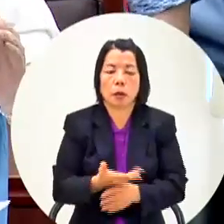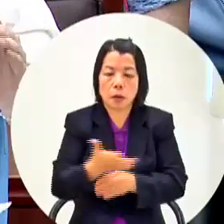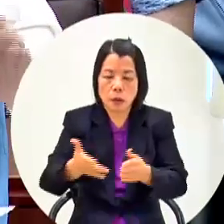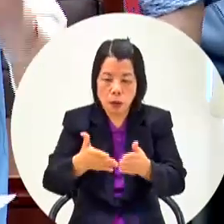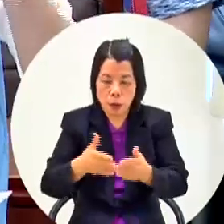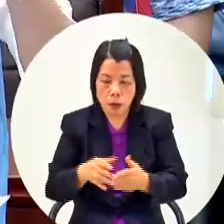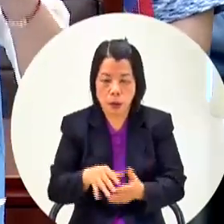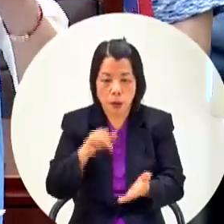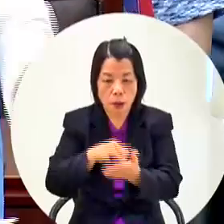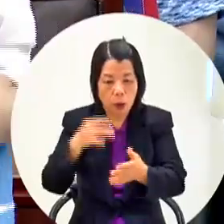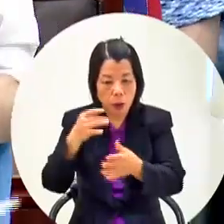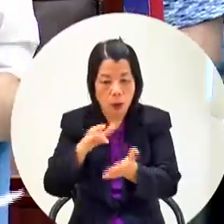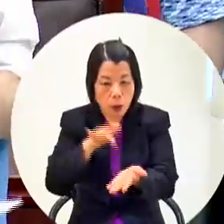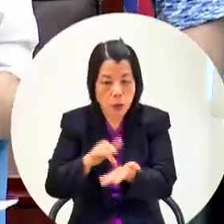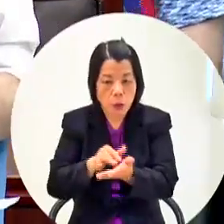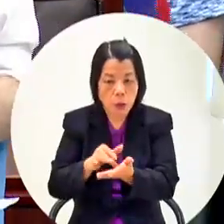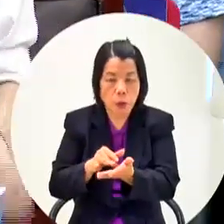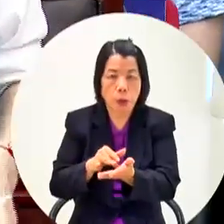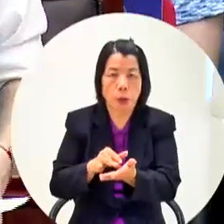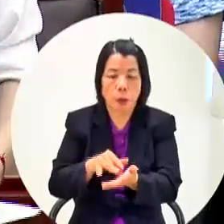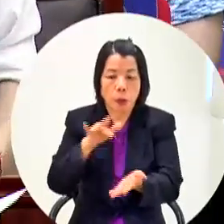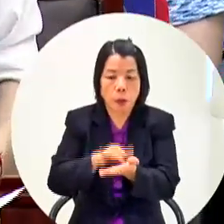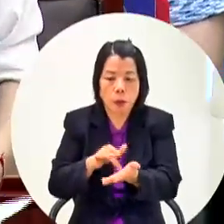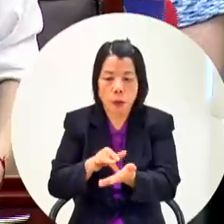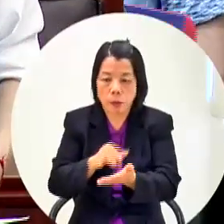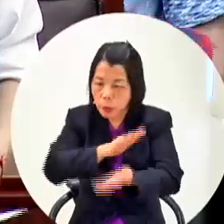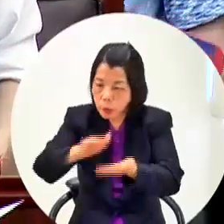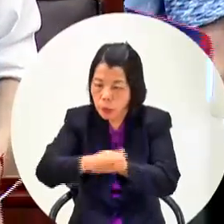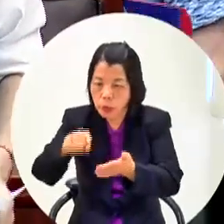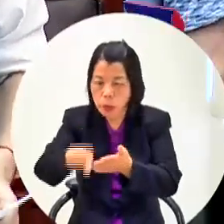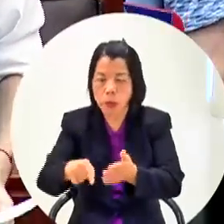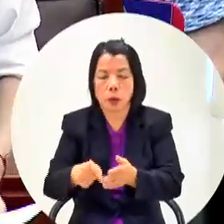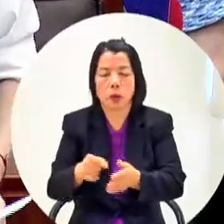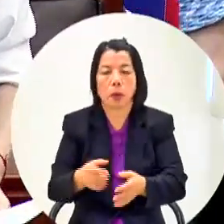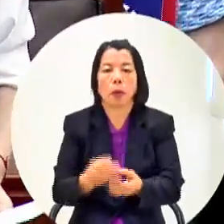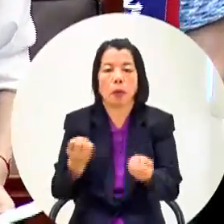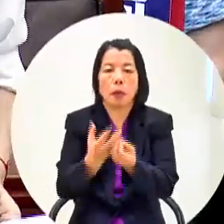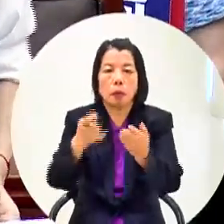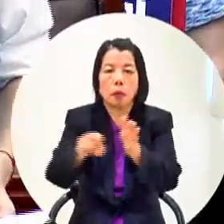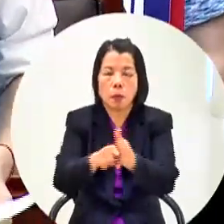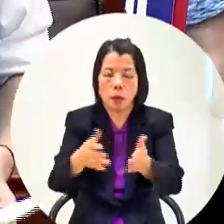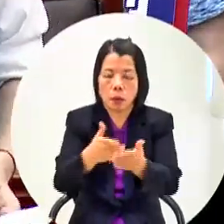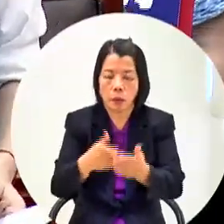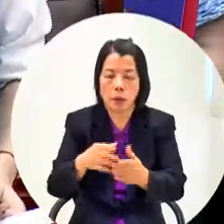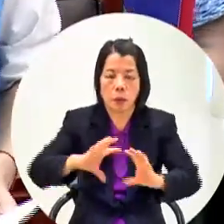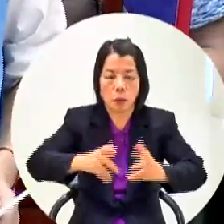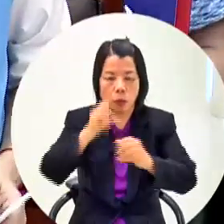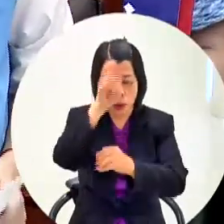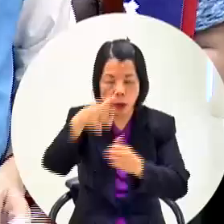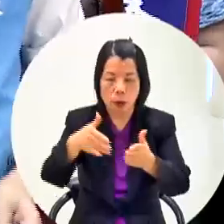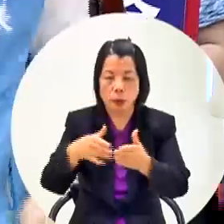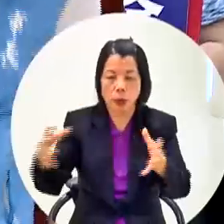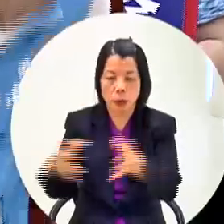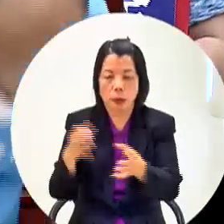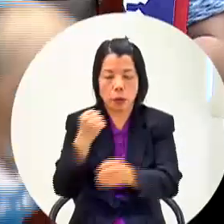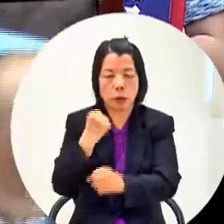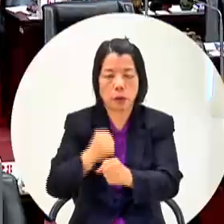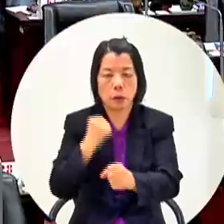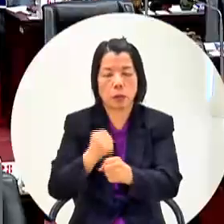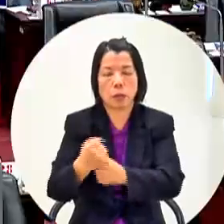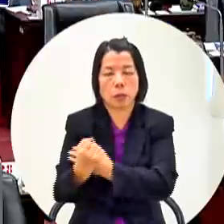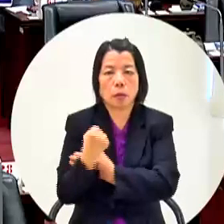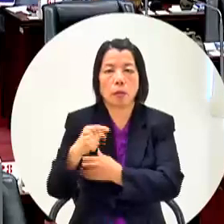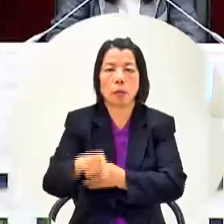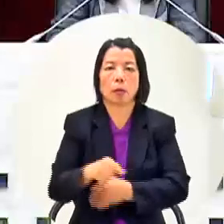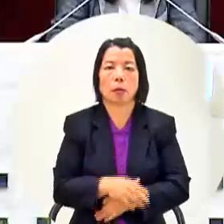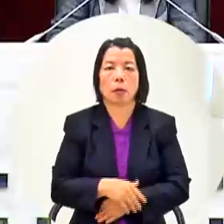发明之前我们能够把疫情控制好，这一点跟国民党团议员报告，我们一起来加油努力，谢谢。 好，谢